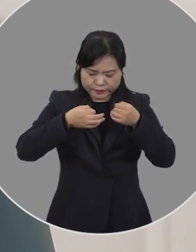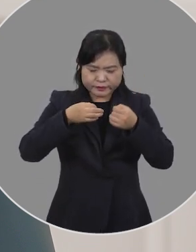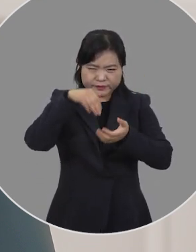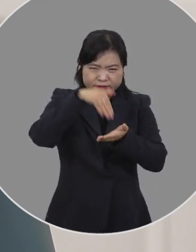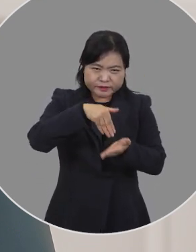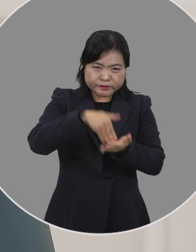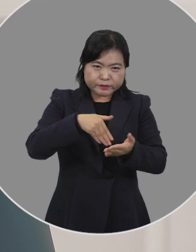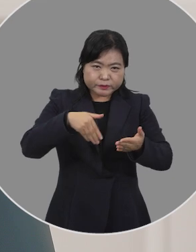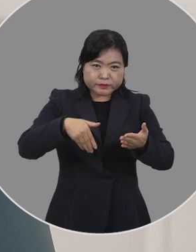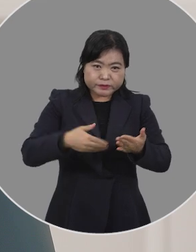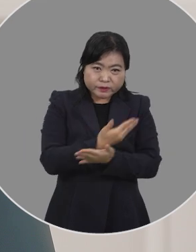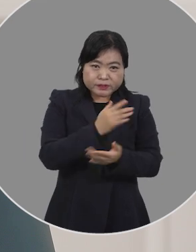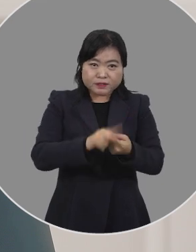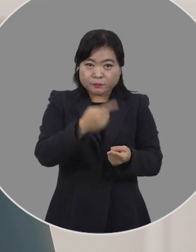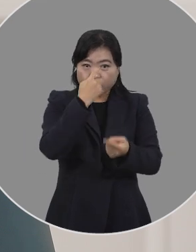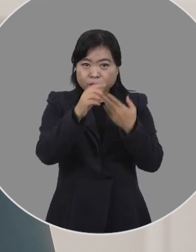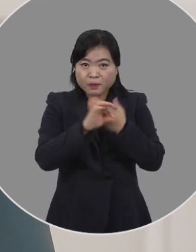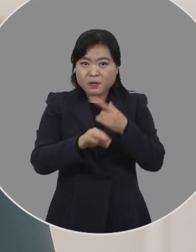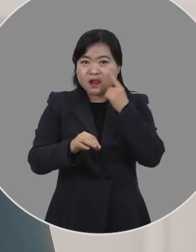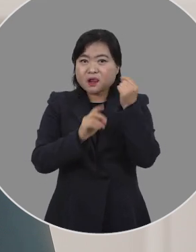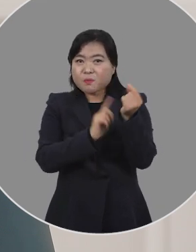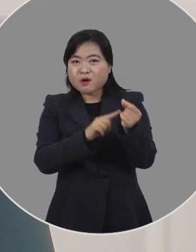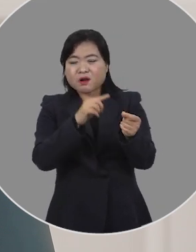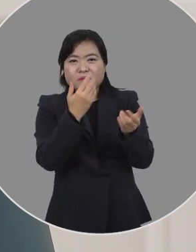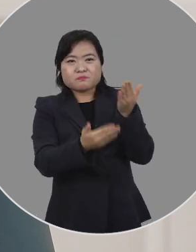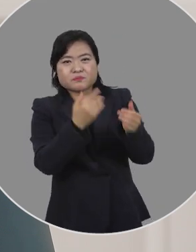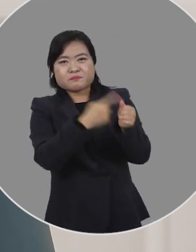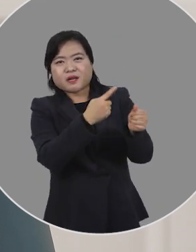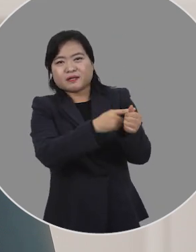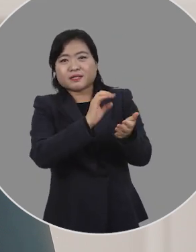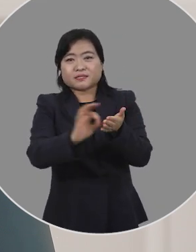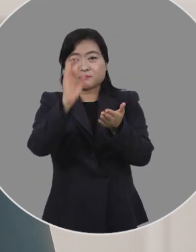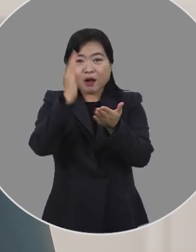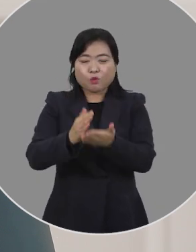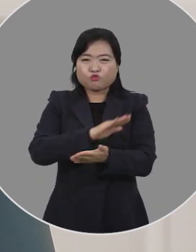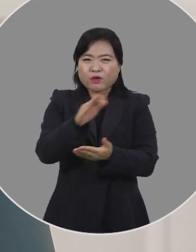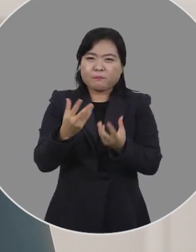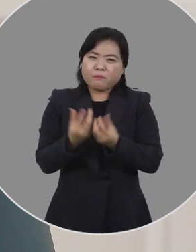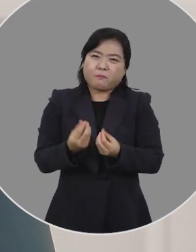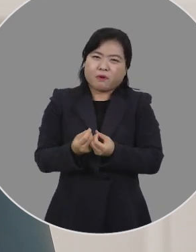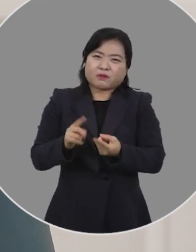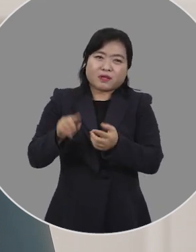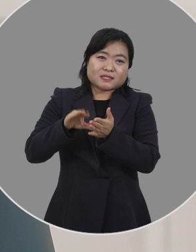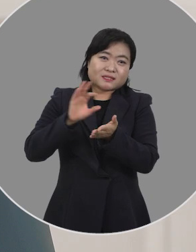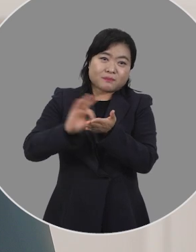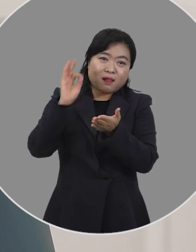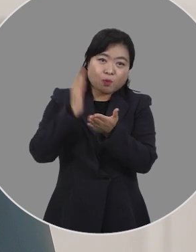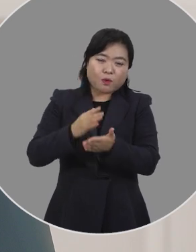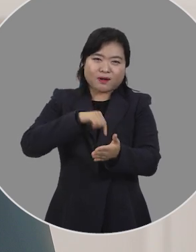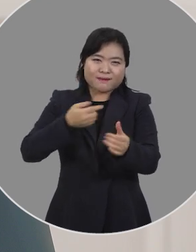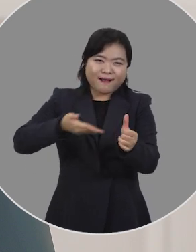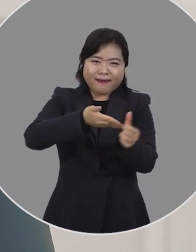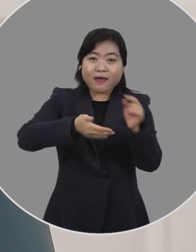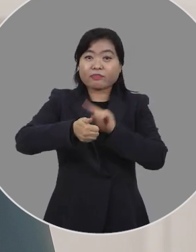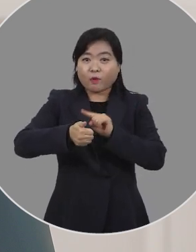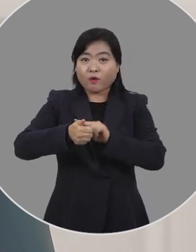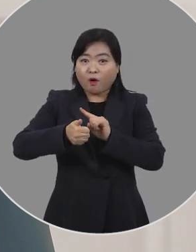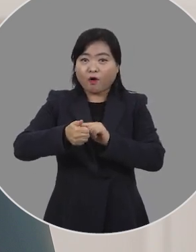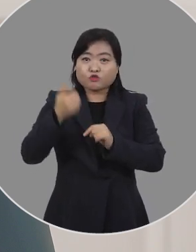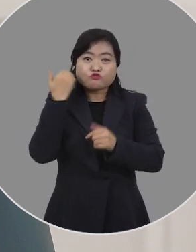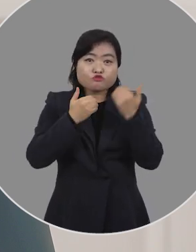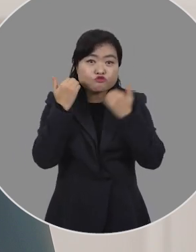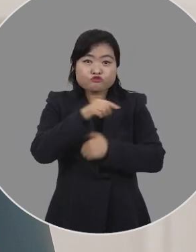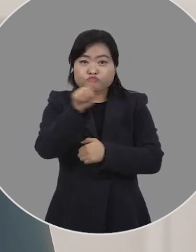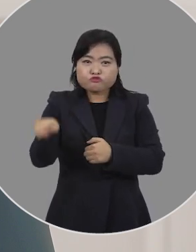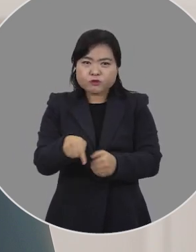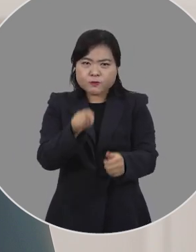일본을 비판할 때 쓰거나 우리 변명할 때 쓰지 말고 자기들이 가해했던 거, 그 다음에